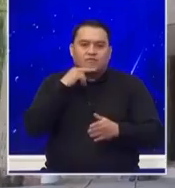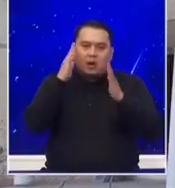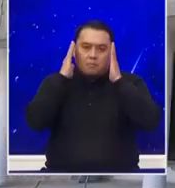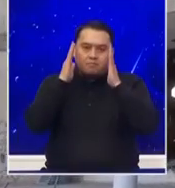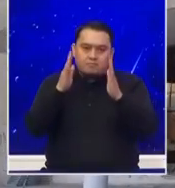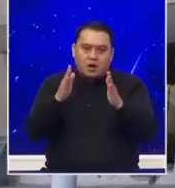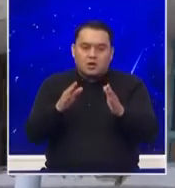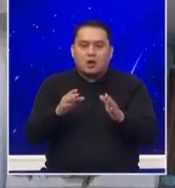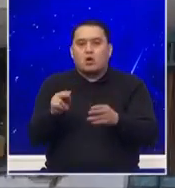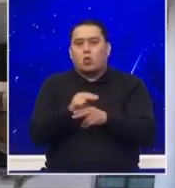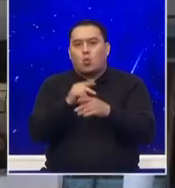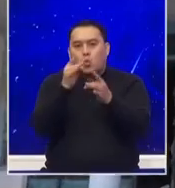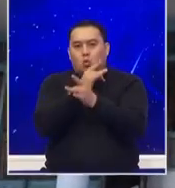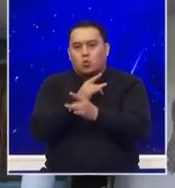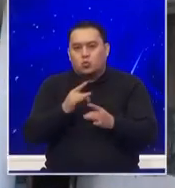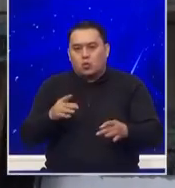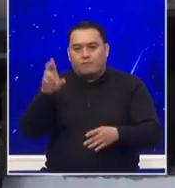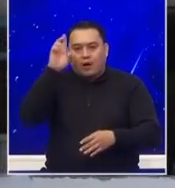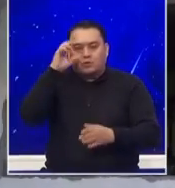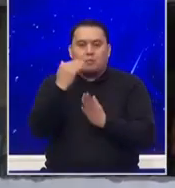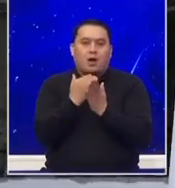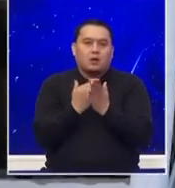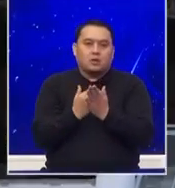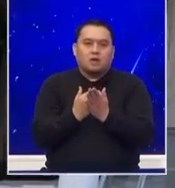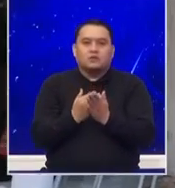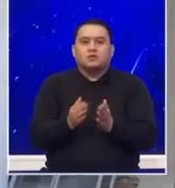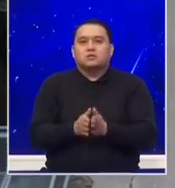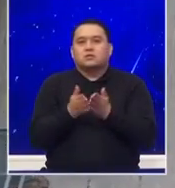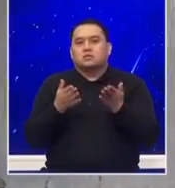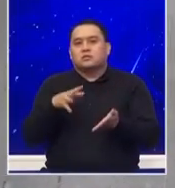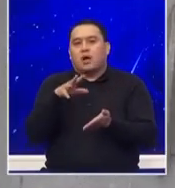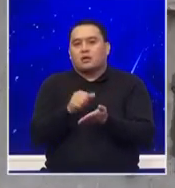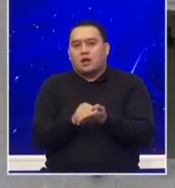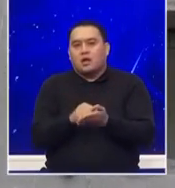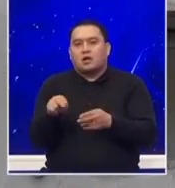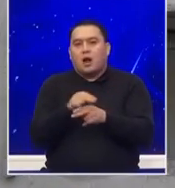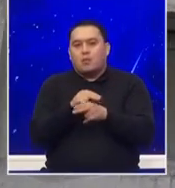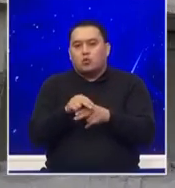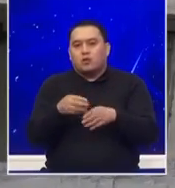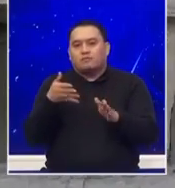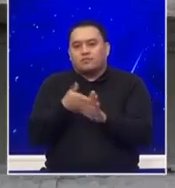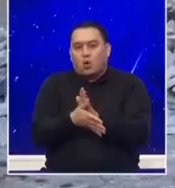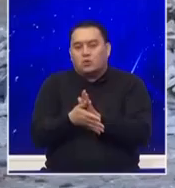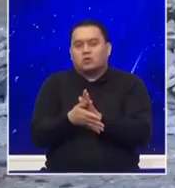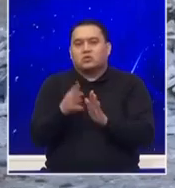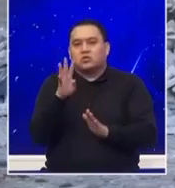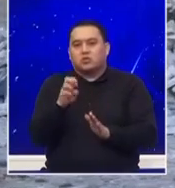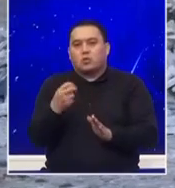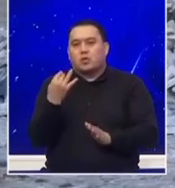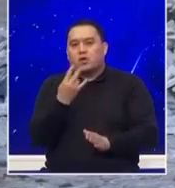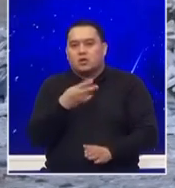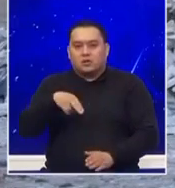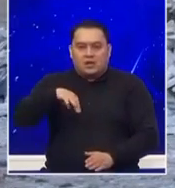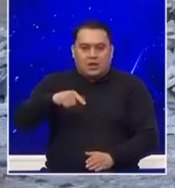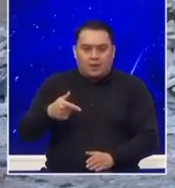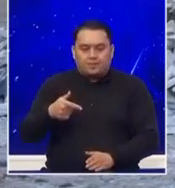уделено ремонту объектов культуры. Так, по государственной программе «Дорожная карта занятости» на капитальный ремонт было затрачено около 4,5